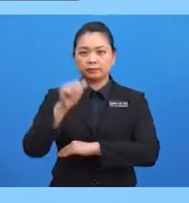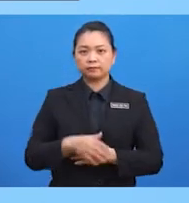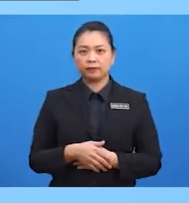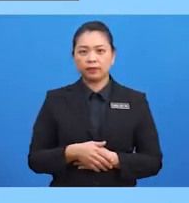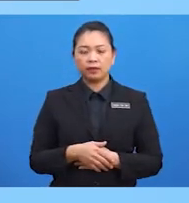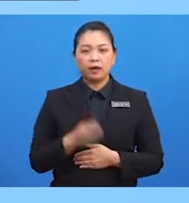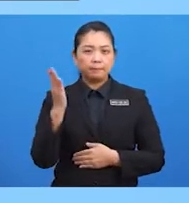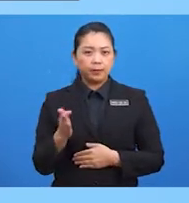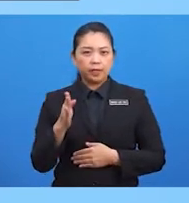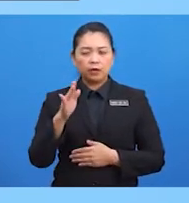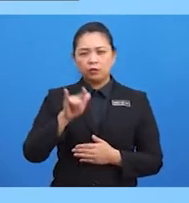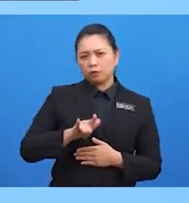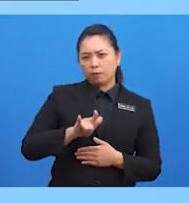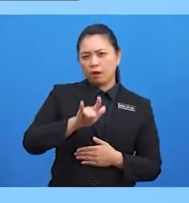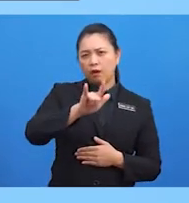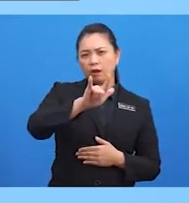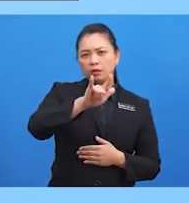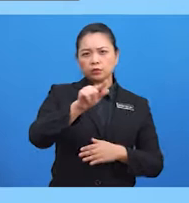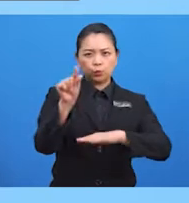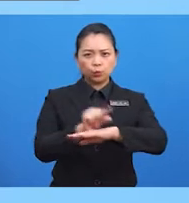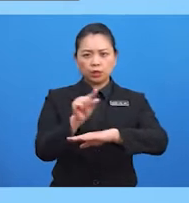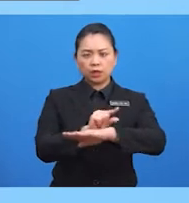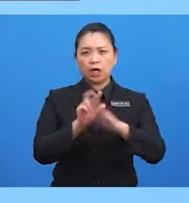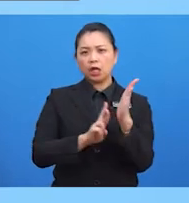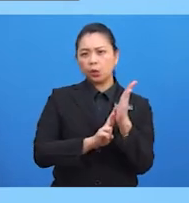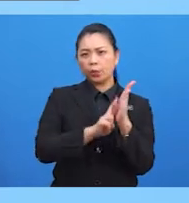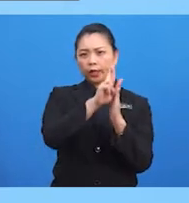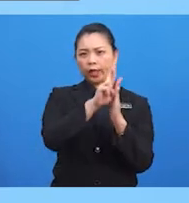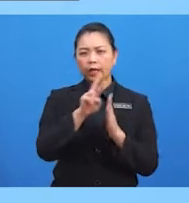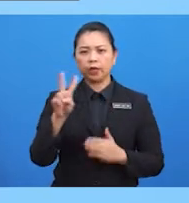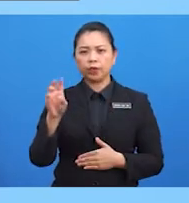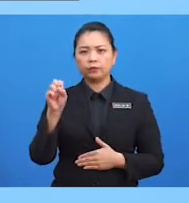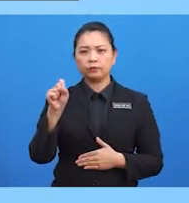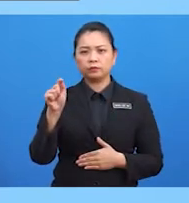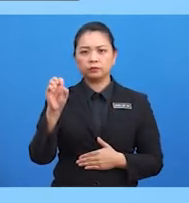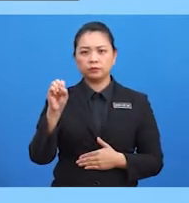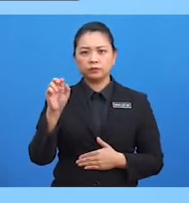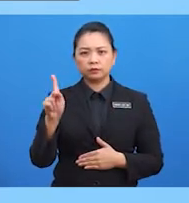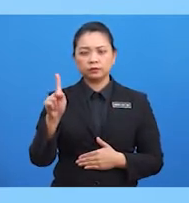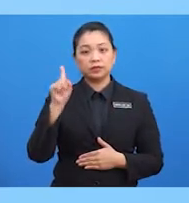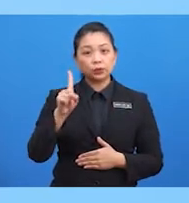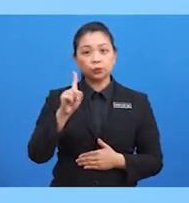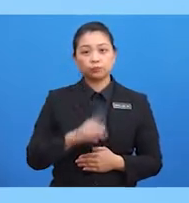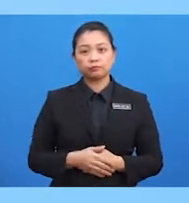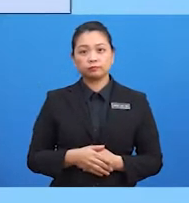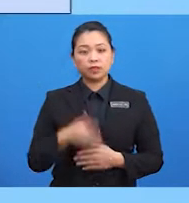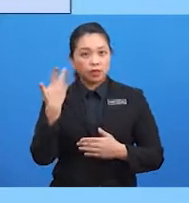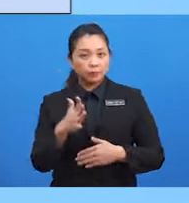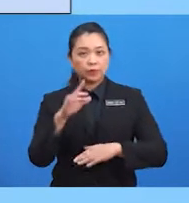Beliau terbang ke angkasa lepas menggunakan roket Vostok 1. Pada